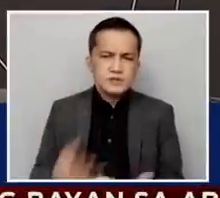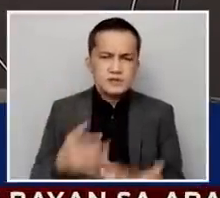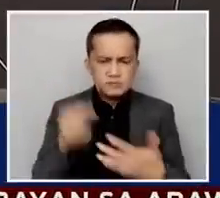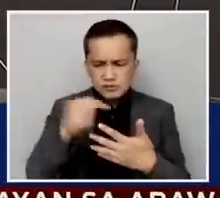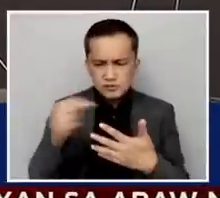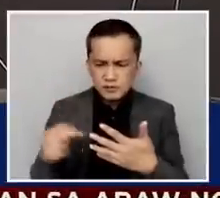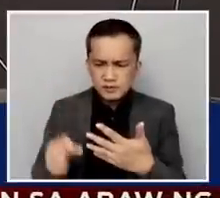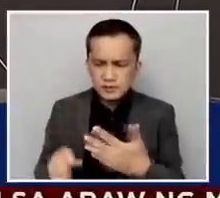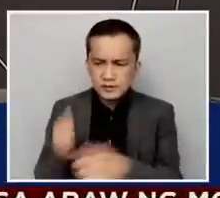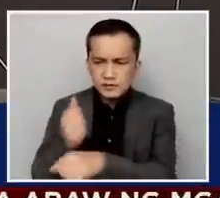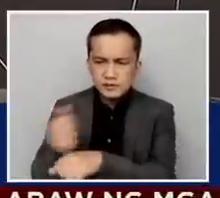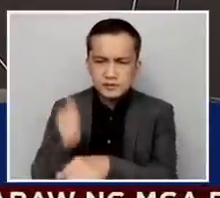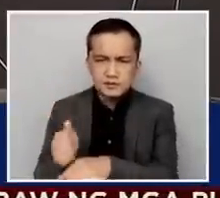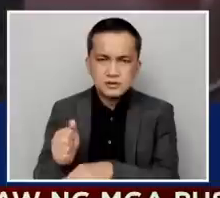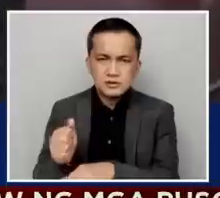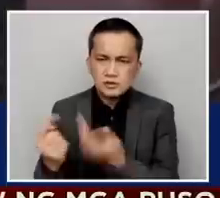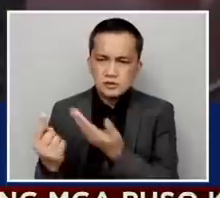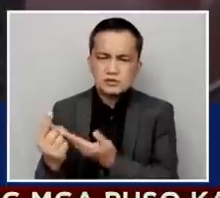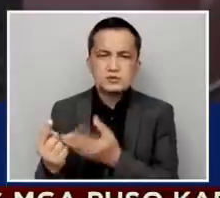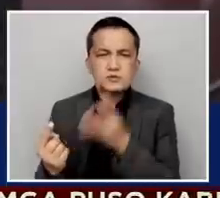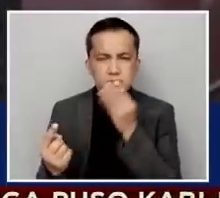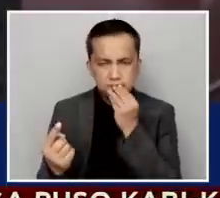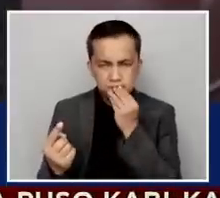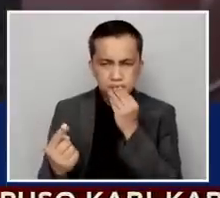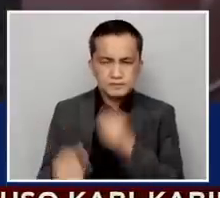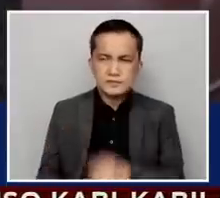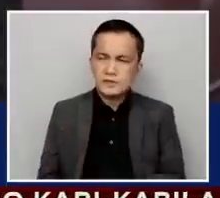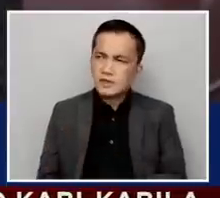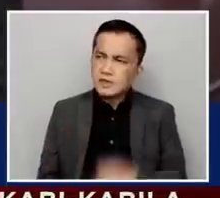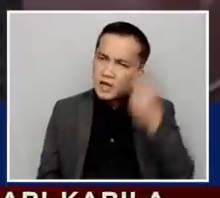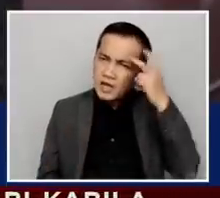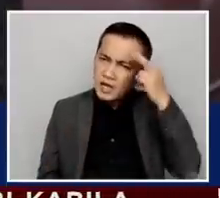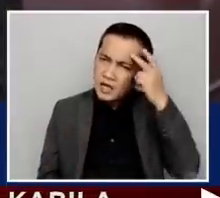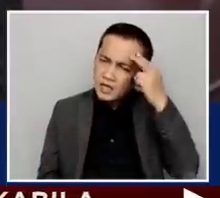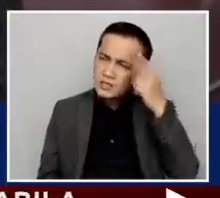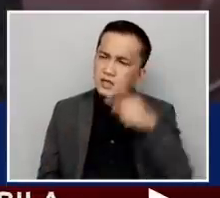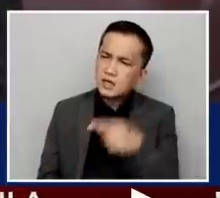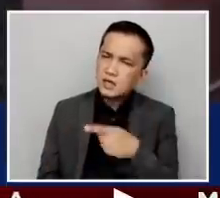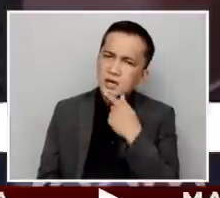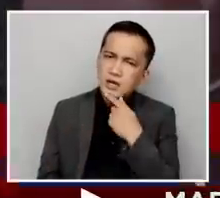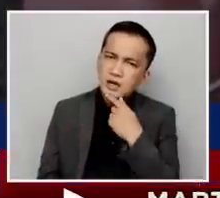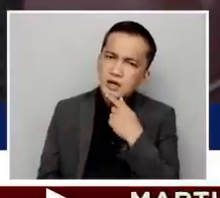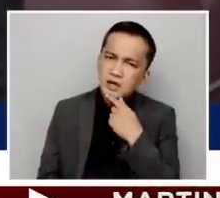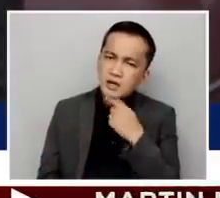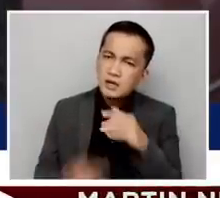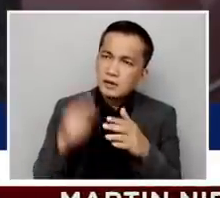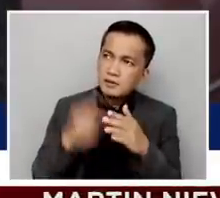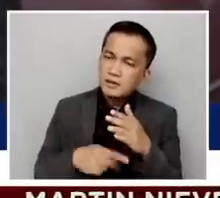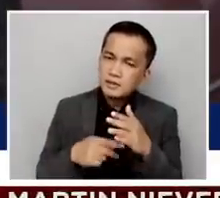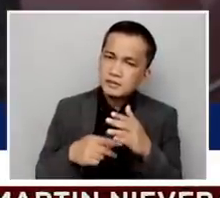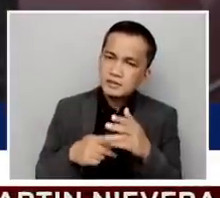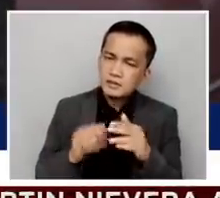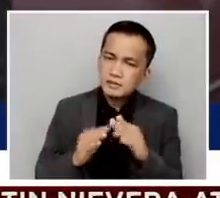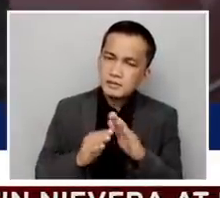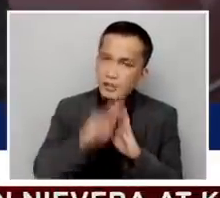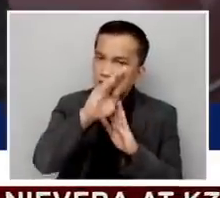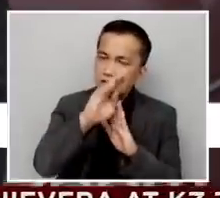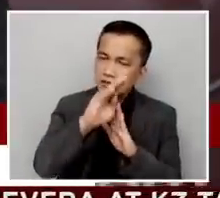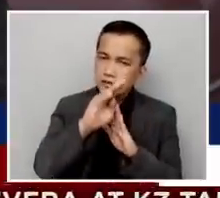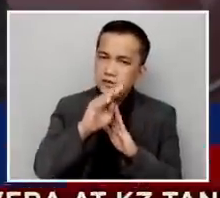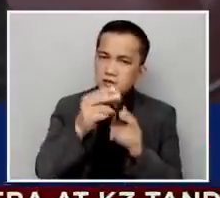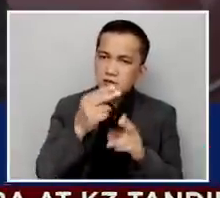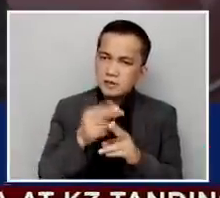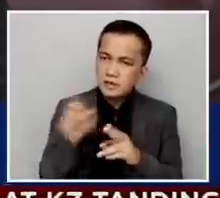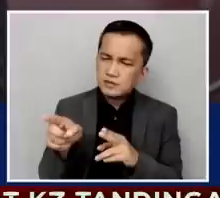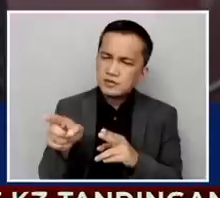bintang, nanatiling tahimik si Cruz. Katakataka na pag may price spike, yung pangalan nyo